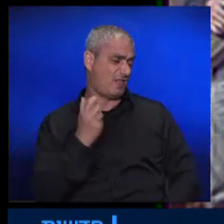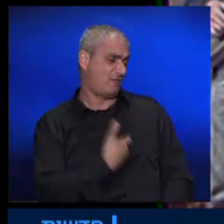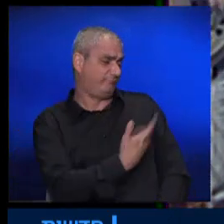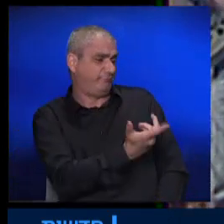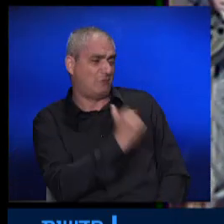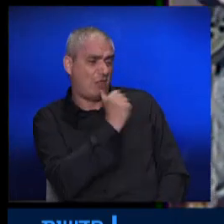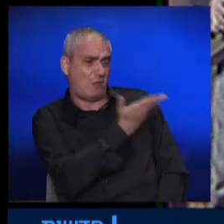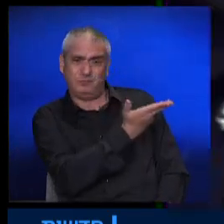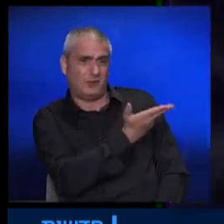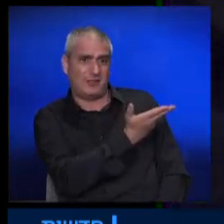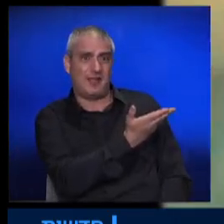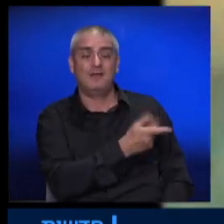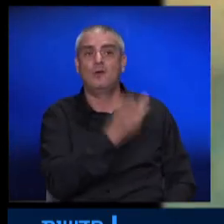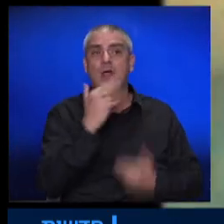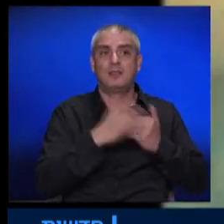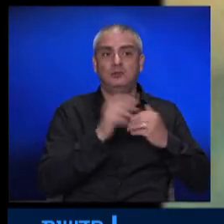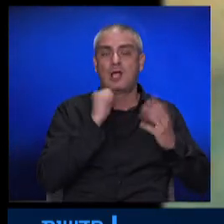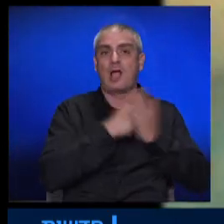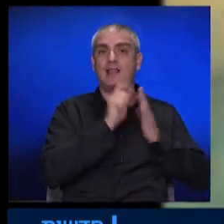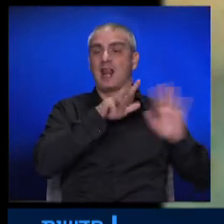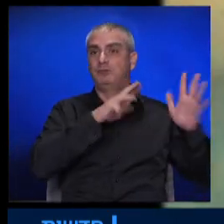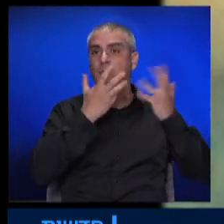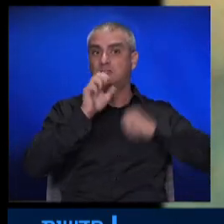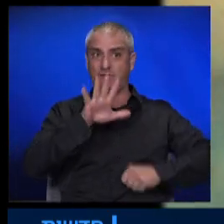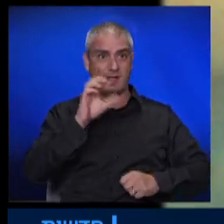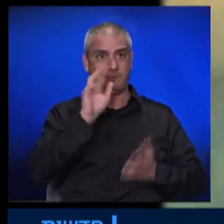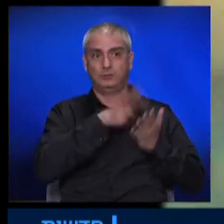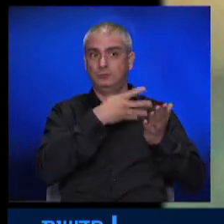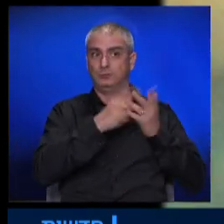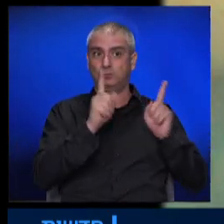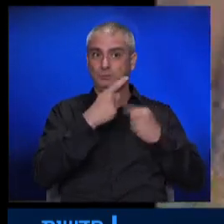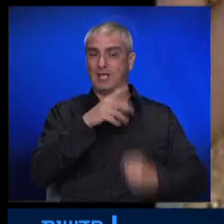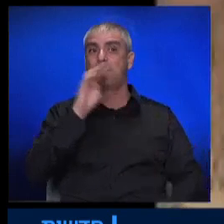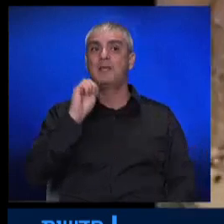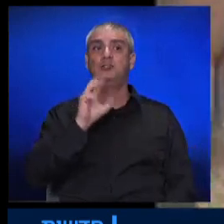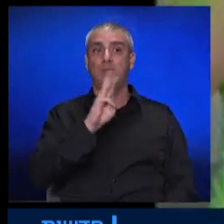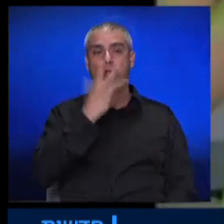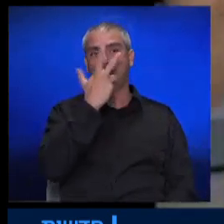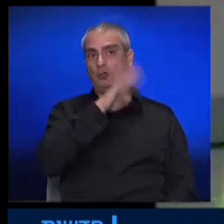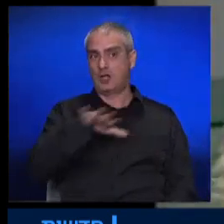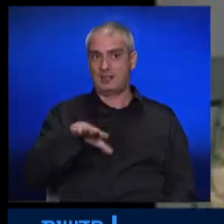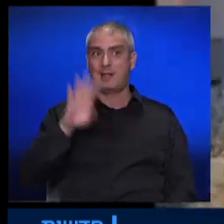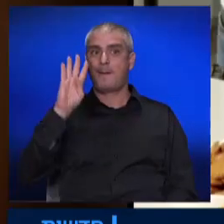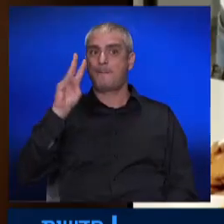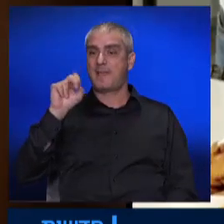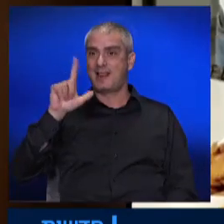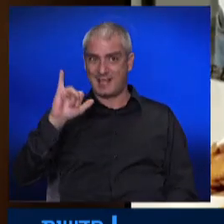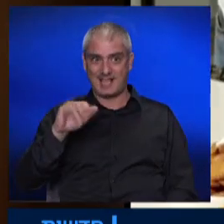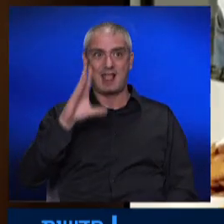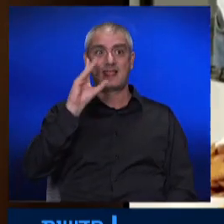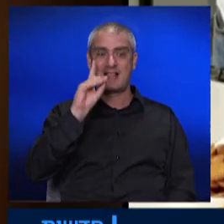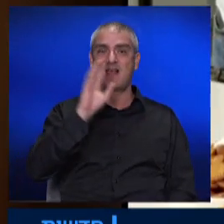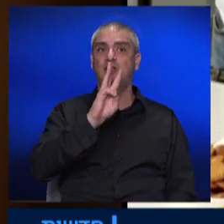היה נשוי עד שנת 1995 לפזמונאית מירית שם אור, ולהם שלושה ילדים, בן לי, דניאלה ושרונה.